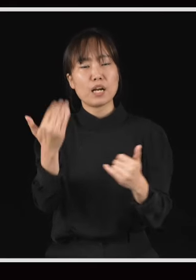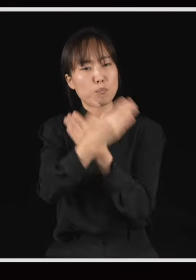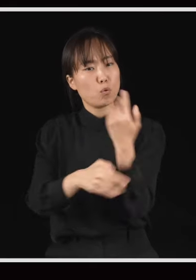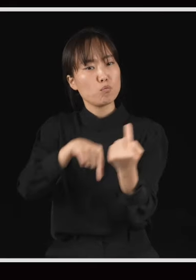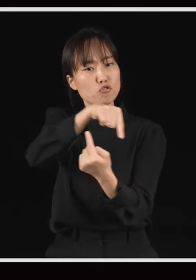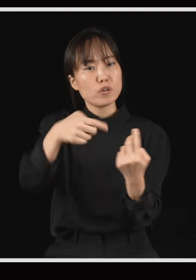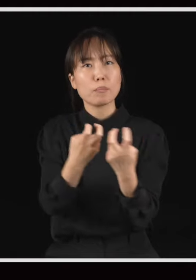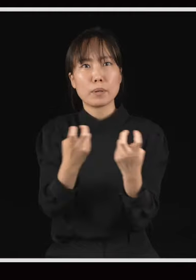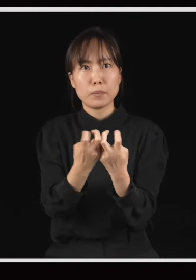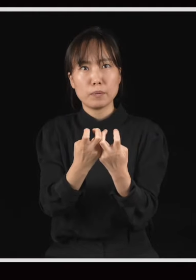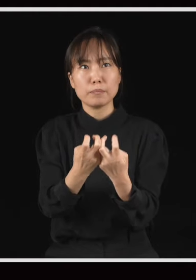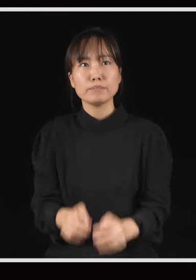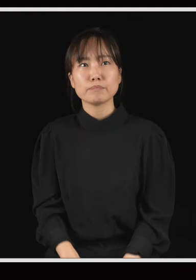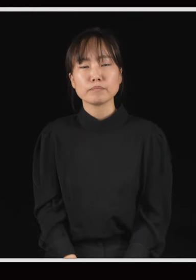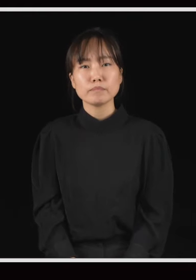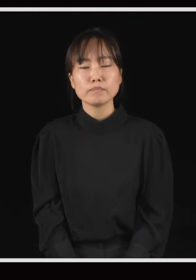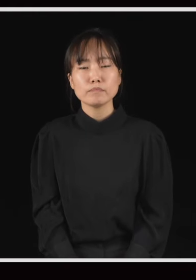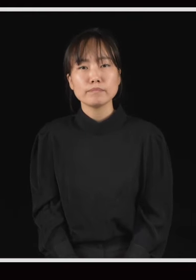원리예요.